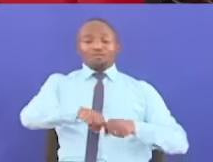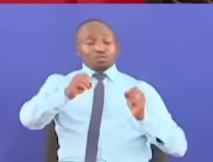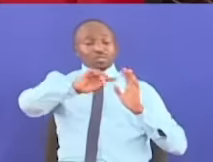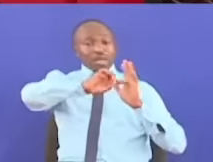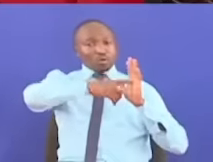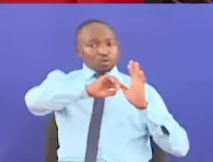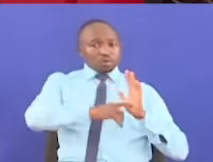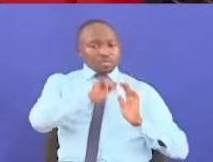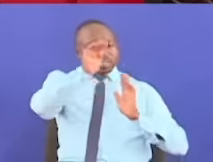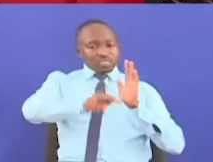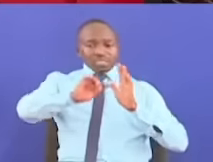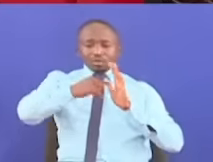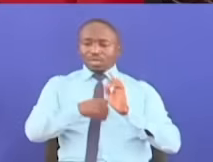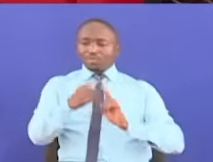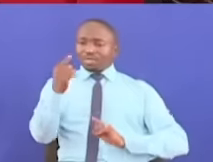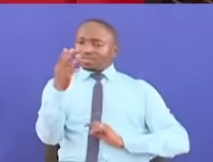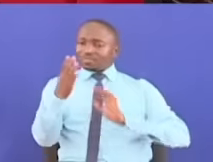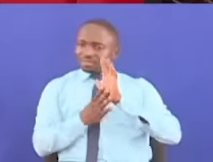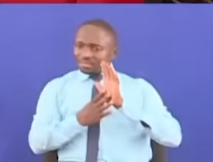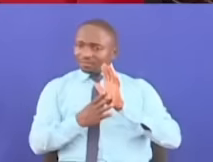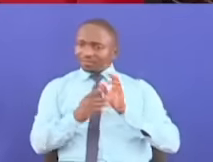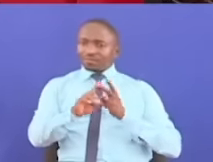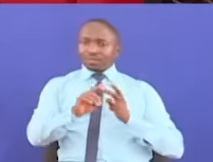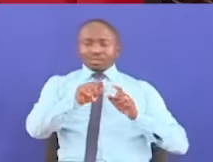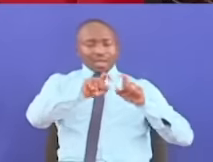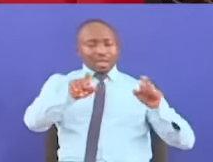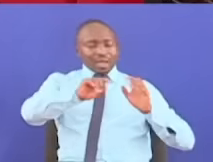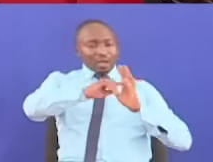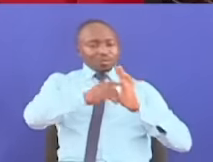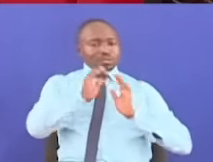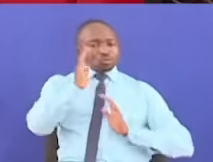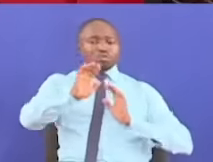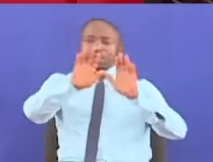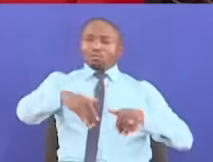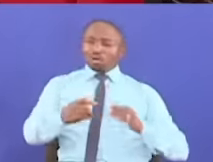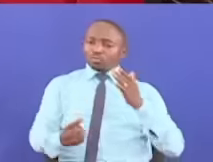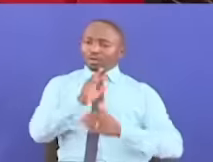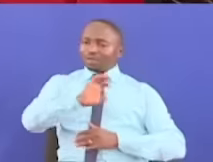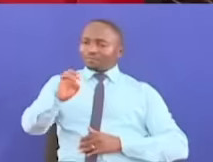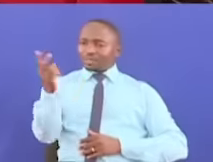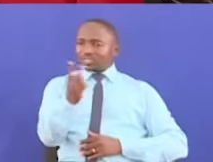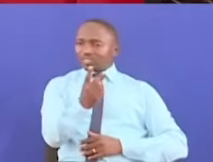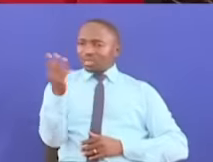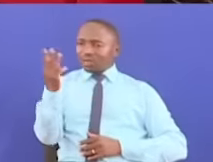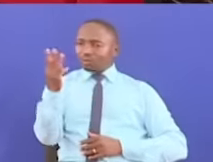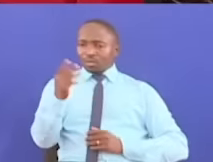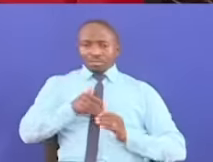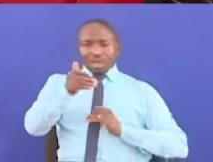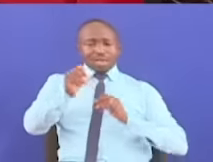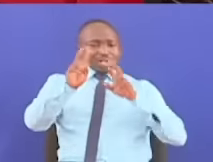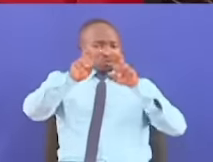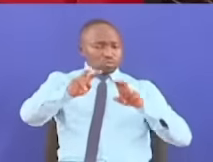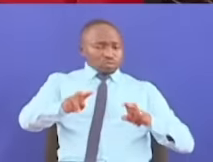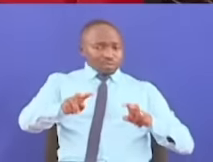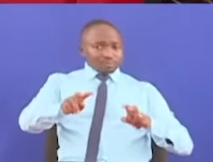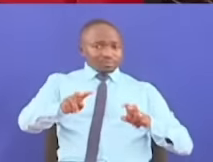spik chini Ya kanuni ya 139 Ya kanuni za hudum za bunge Tolea la 2023 Ba Ada Ya kucha